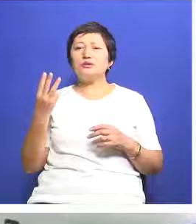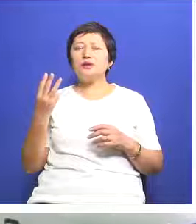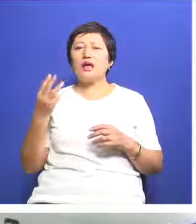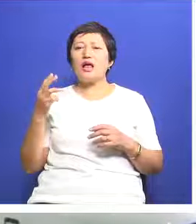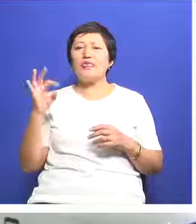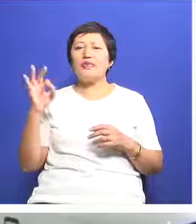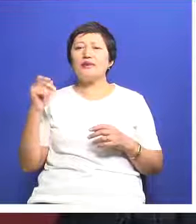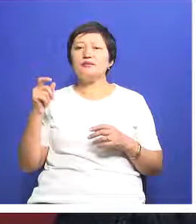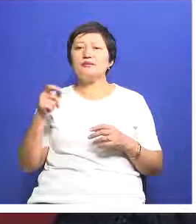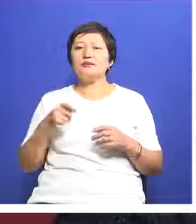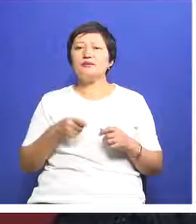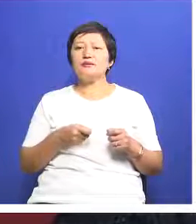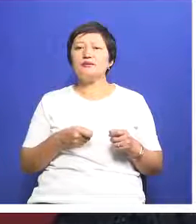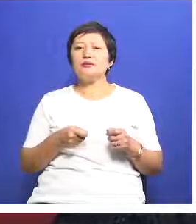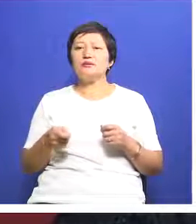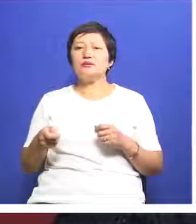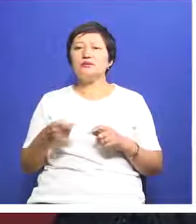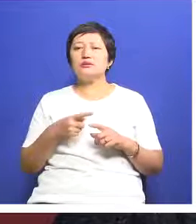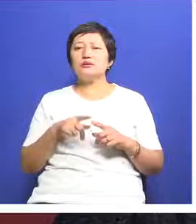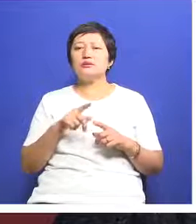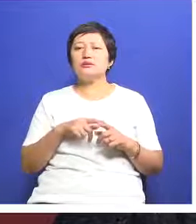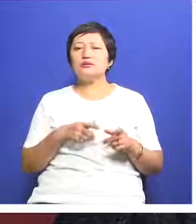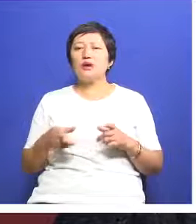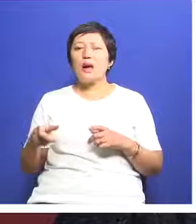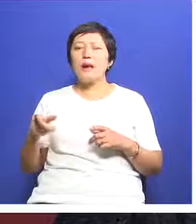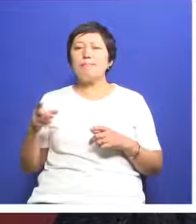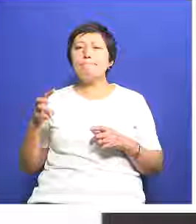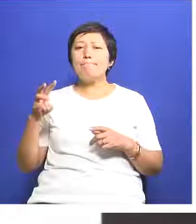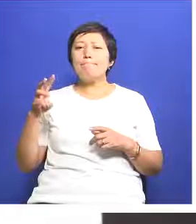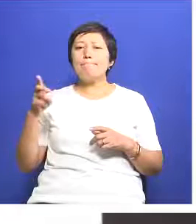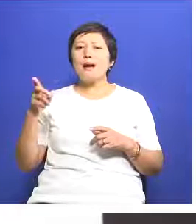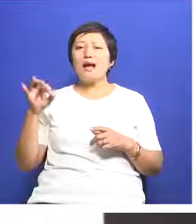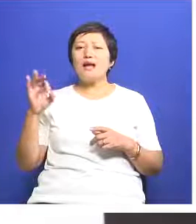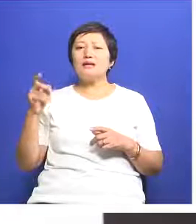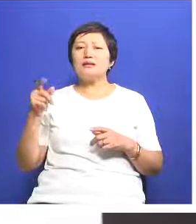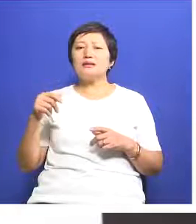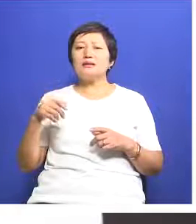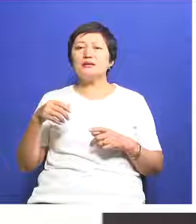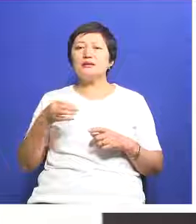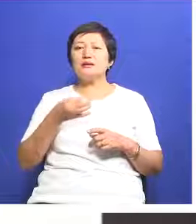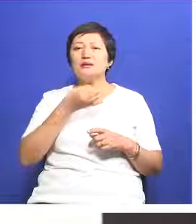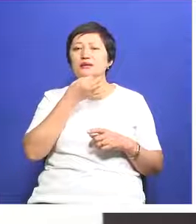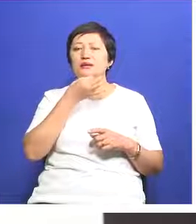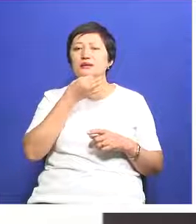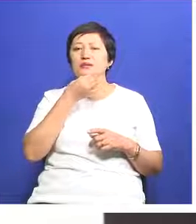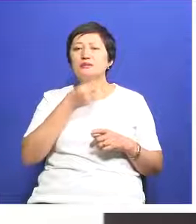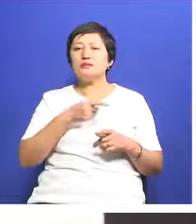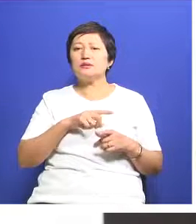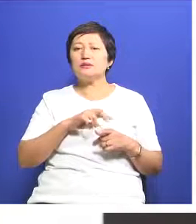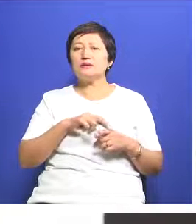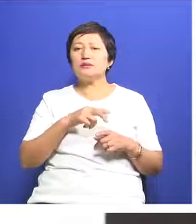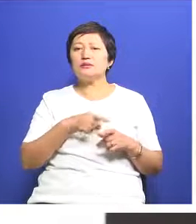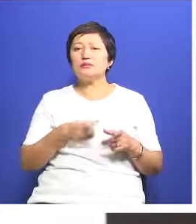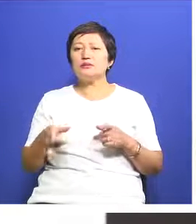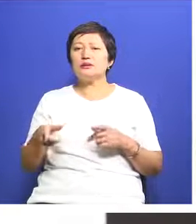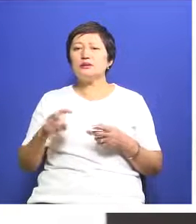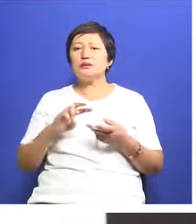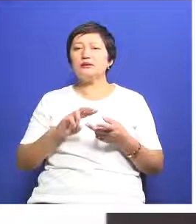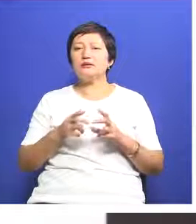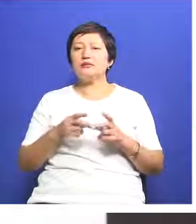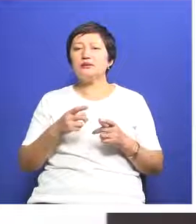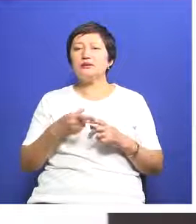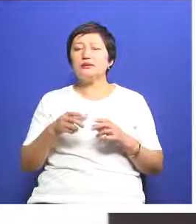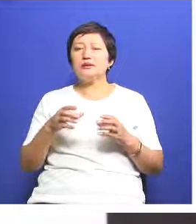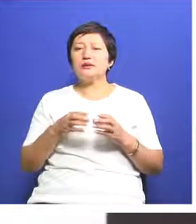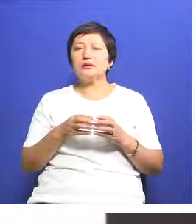теспеден да құжатын өткізіпті да. Енді бар газды ертерек қосып алыңыздар, құжаттарыңыздың барлығын туырлап, ауыл әкіміне бірлесіп.